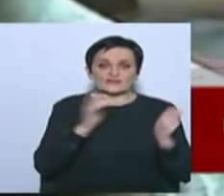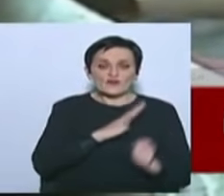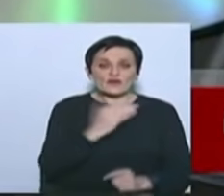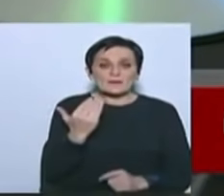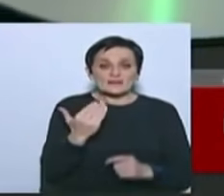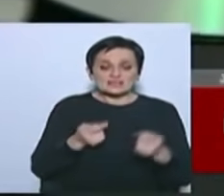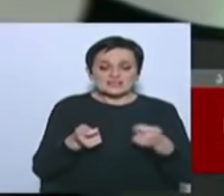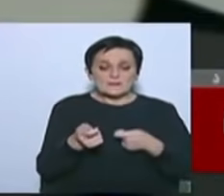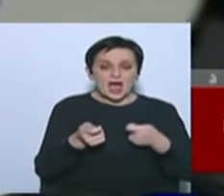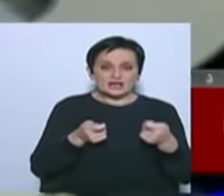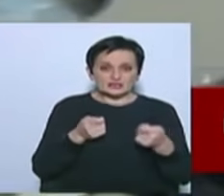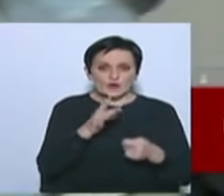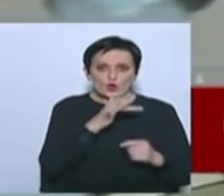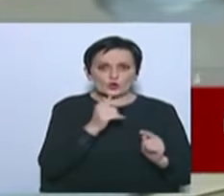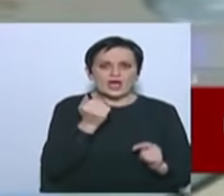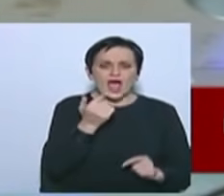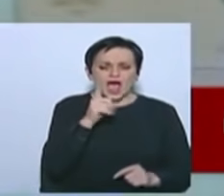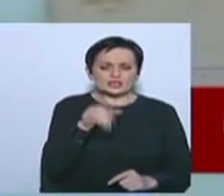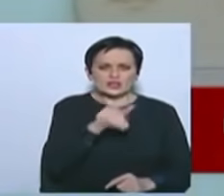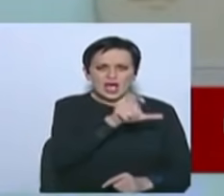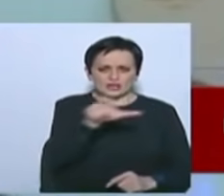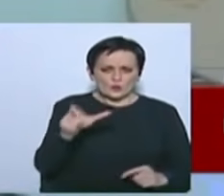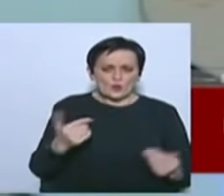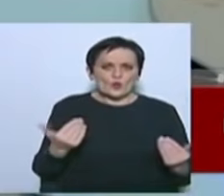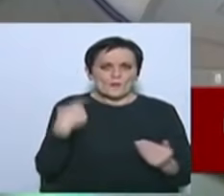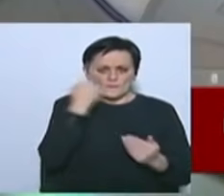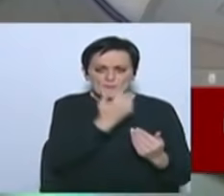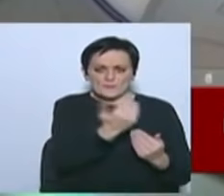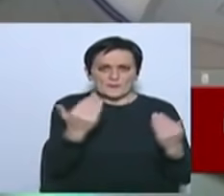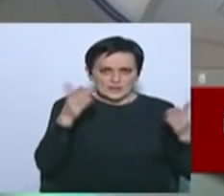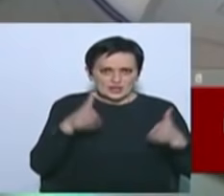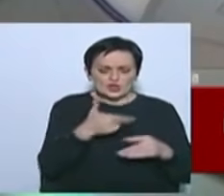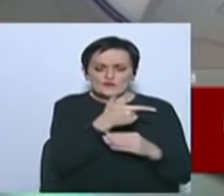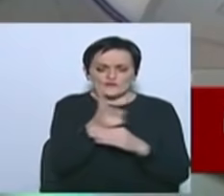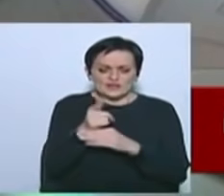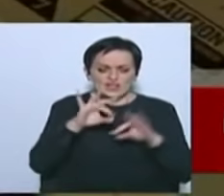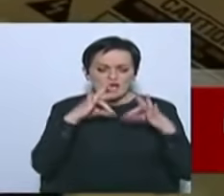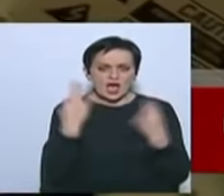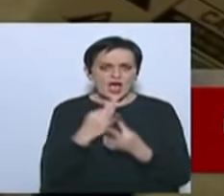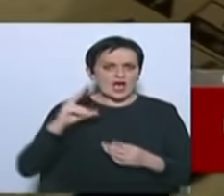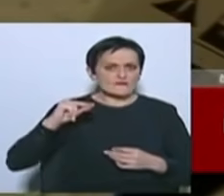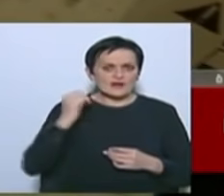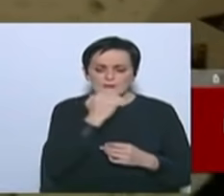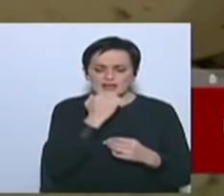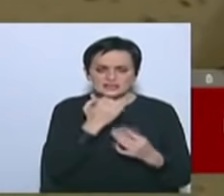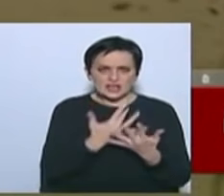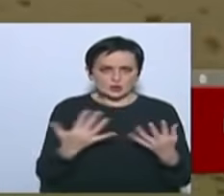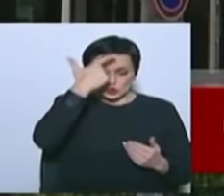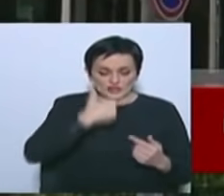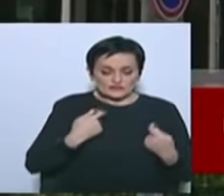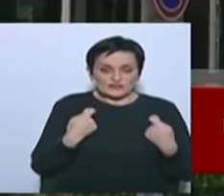մանկապղծության դեպքերի վերաբերյալ, նշված են երեխաների կոնկրետ անուններ և տվյալներ։ Շնացում խոսուն վերնագիրը